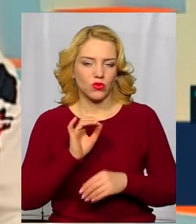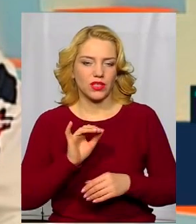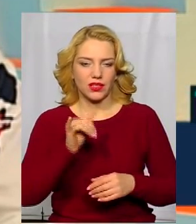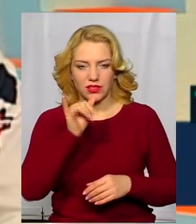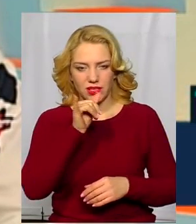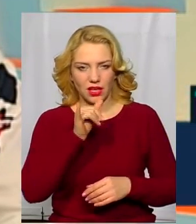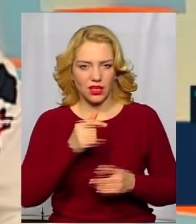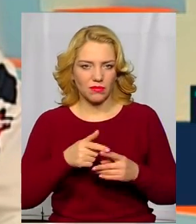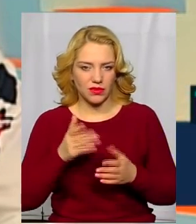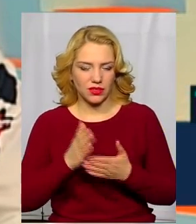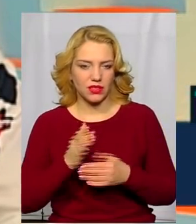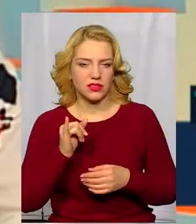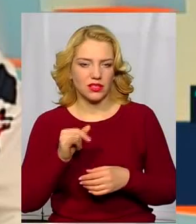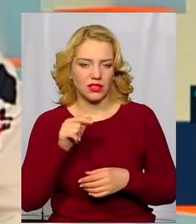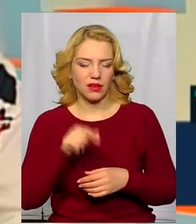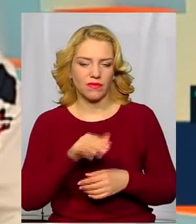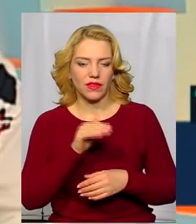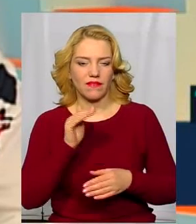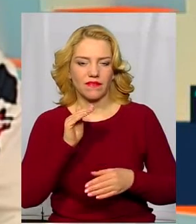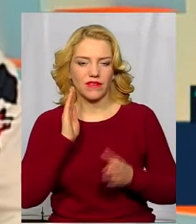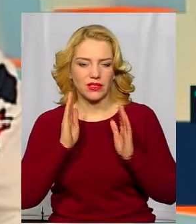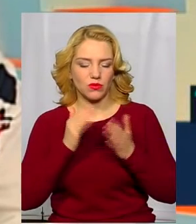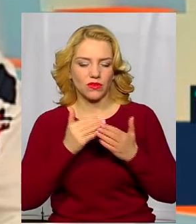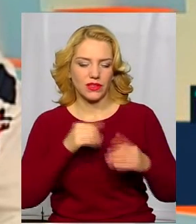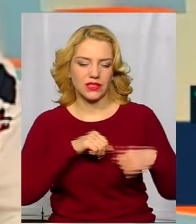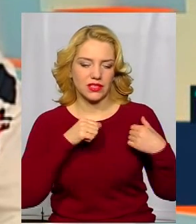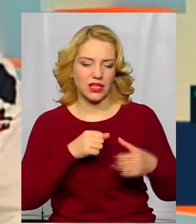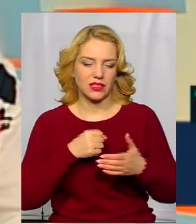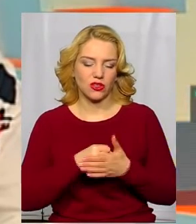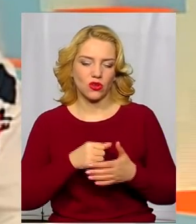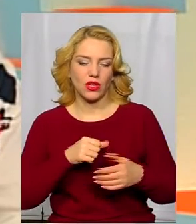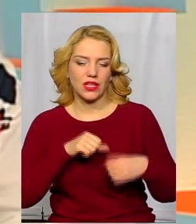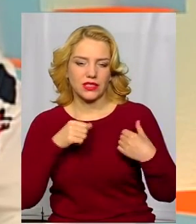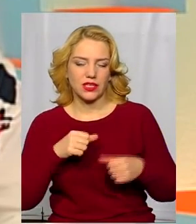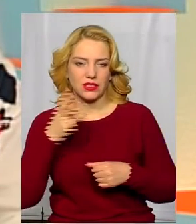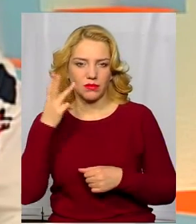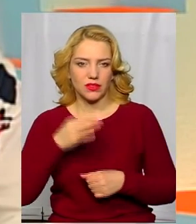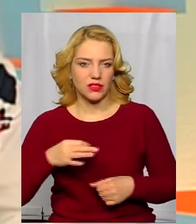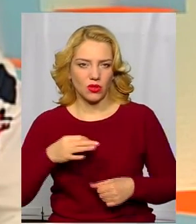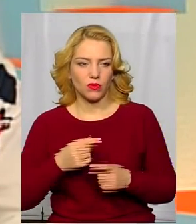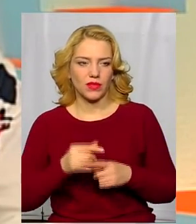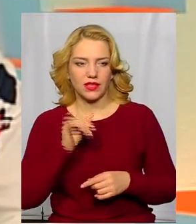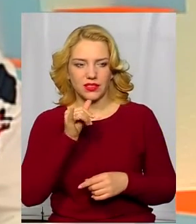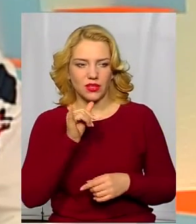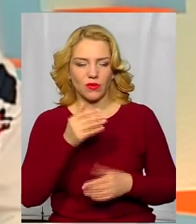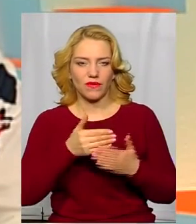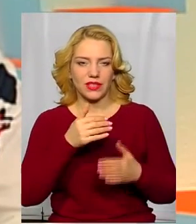що долучайтеся. В Фейсбуці йде «Серце до серця Хмельницька область», в Інстаграмі «Серце до серця